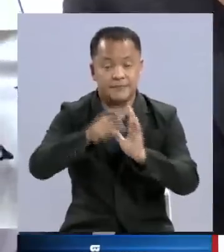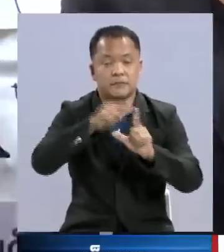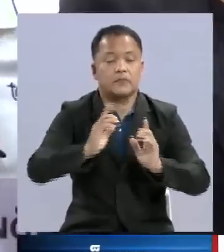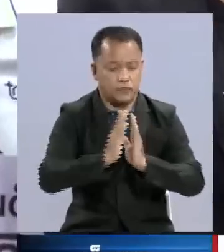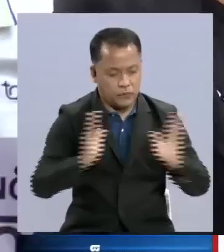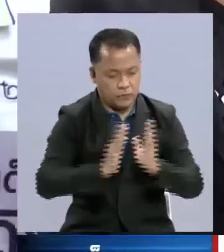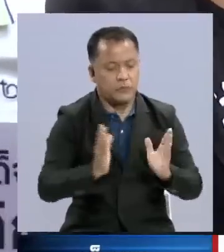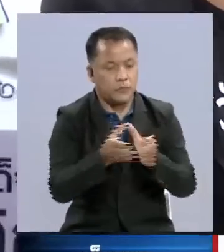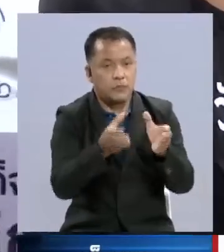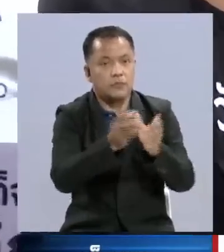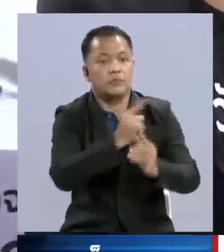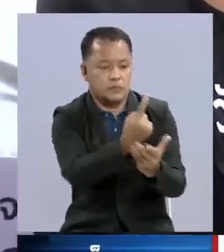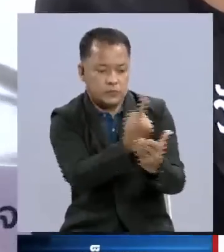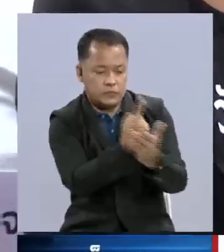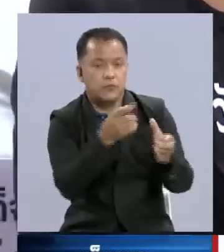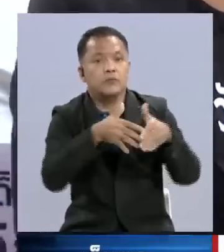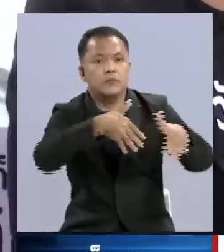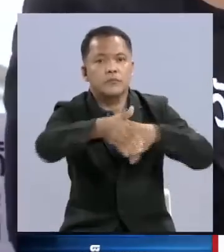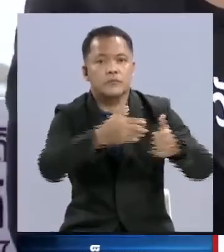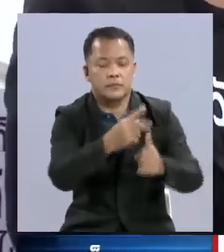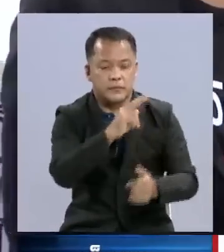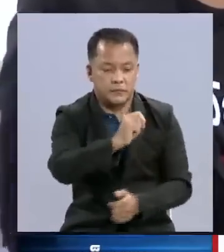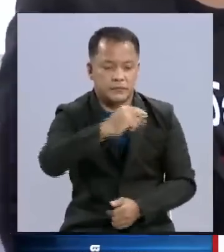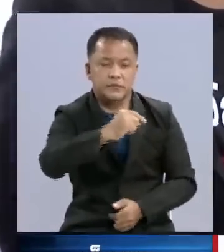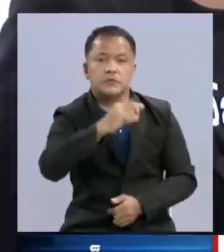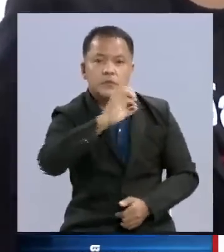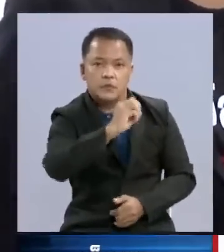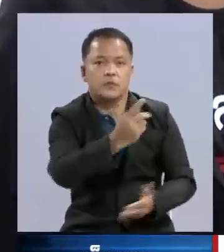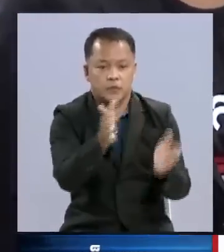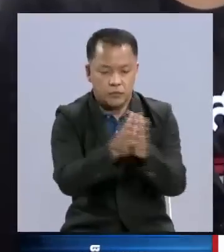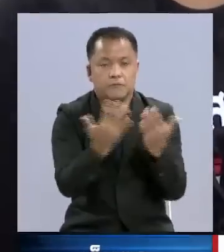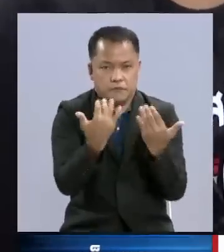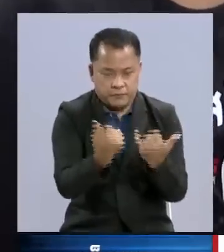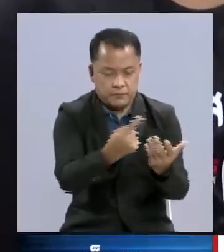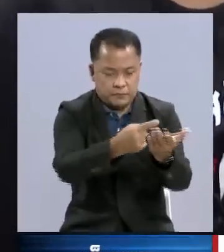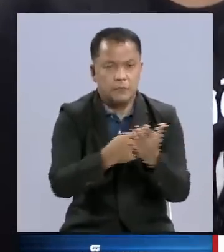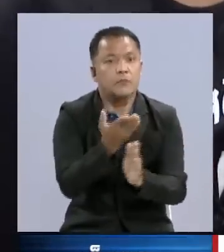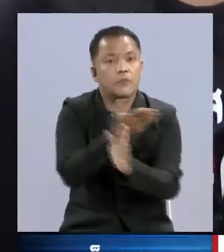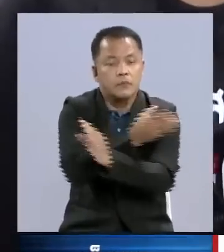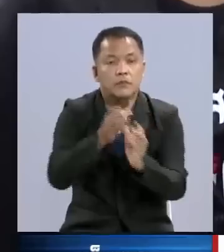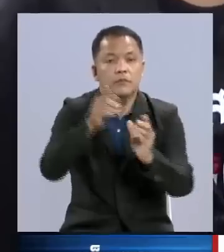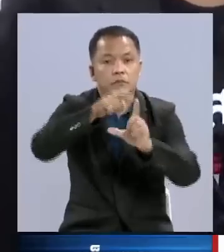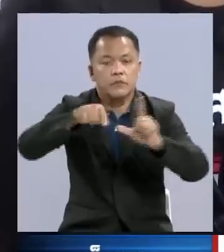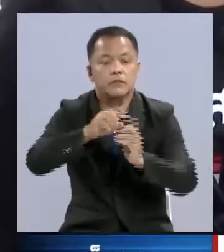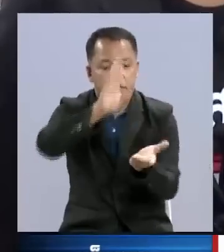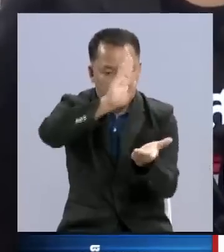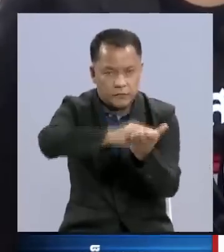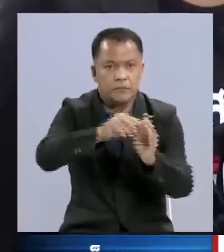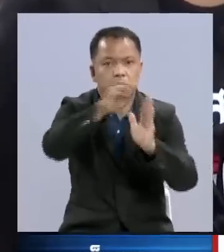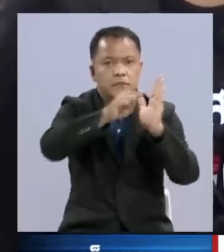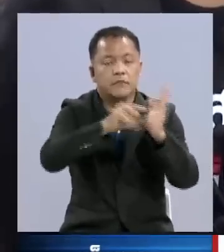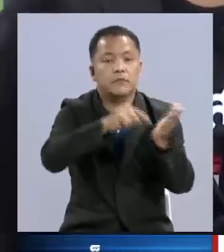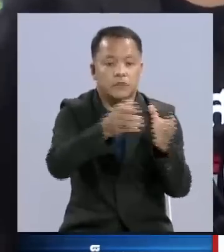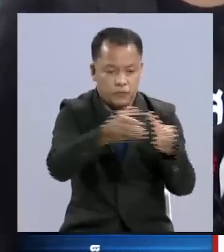คุณ P-Move และตัวแทนภาคประชาชน NGO ที่มาร่วมในวันนี้ก่อนหน้านี้พรรคก้าวไกลรับข้อเสนอนโยบาย